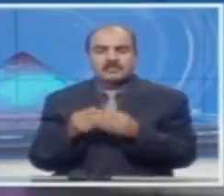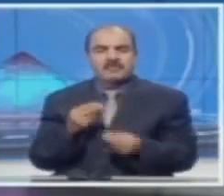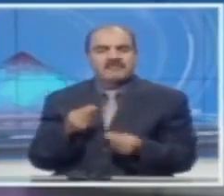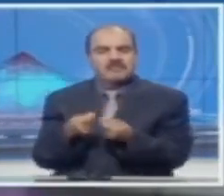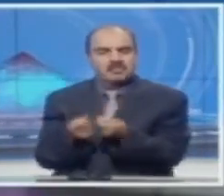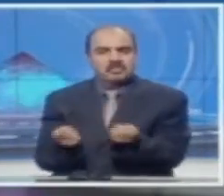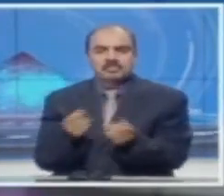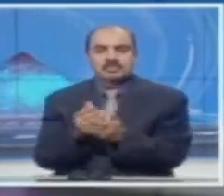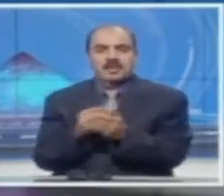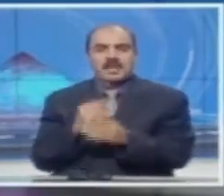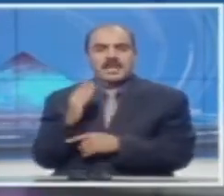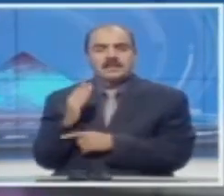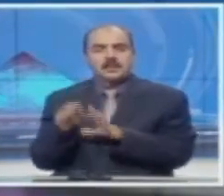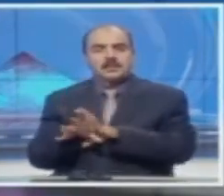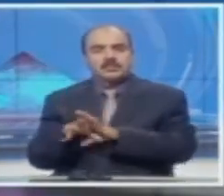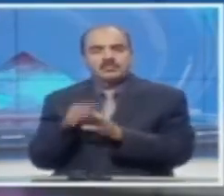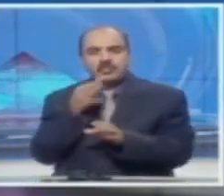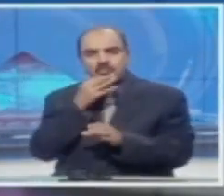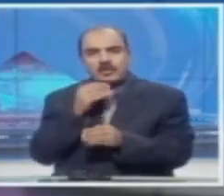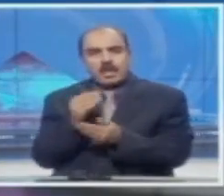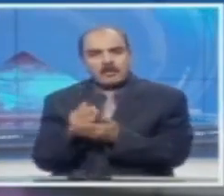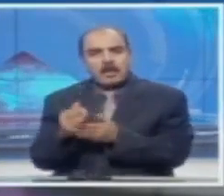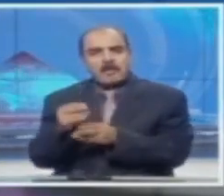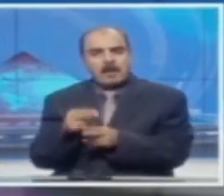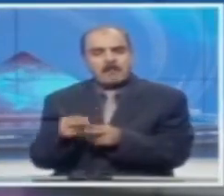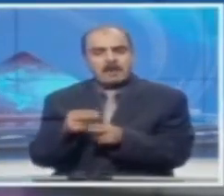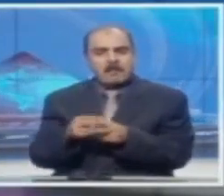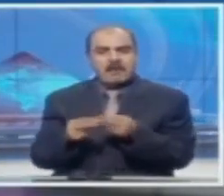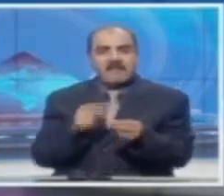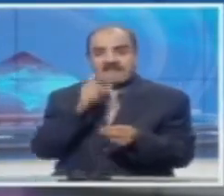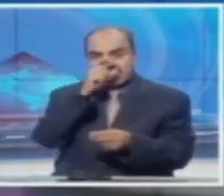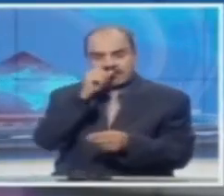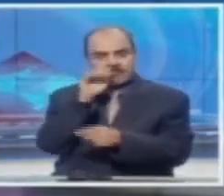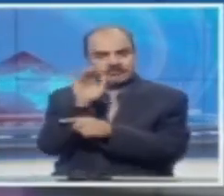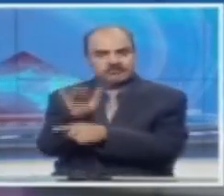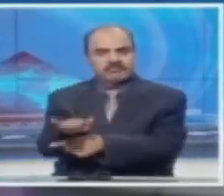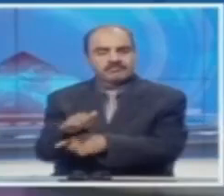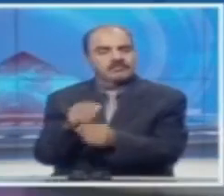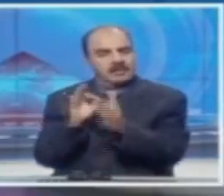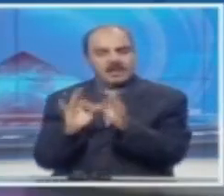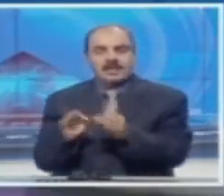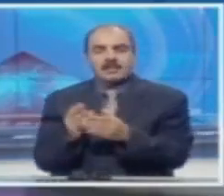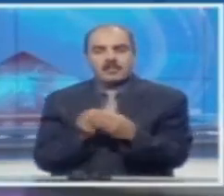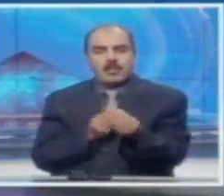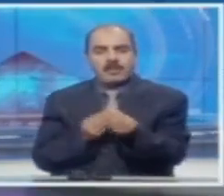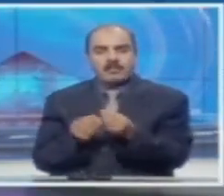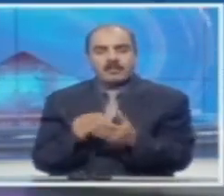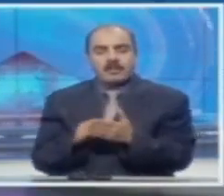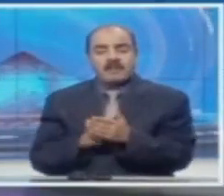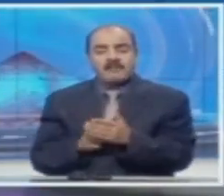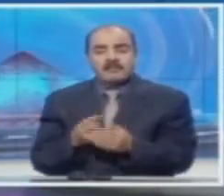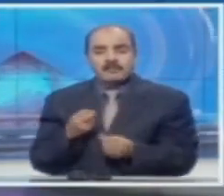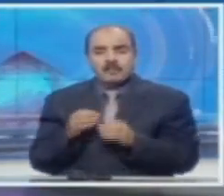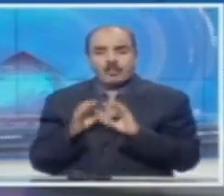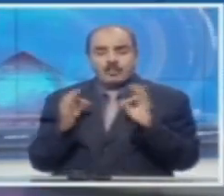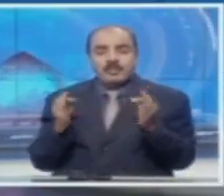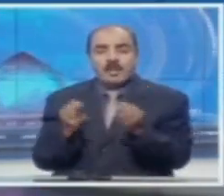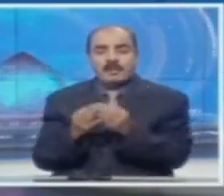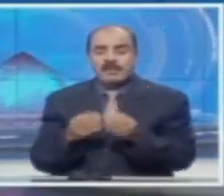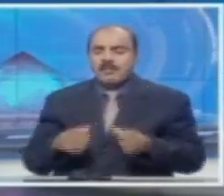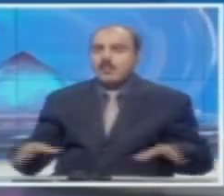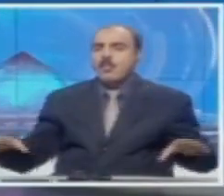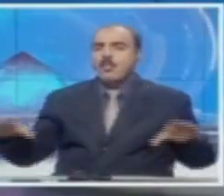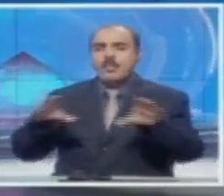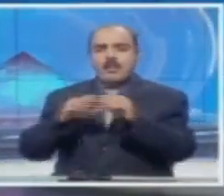مصرفية تعمل على تأسيس المشروعات بالإضافة إلى دعم الفلاح. جاء ذلك خلال انطلاق فعاليات مؤتمر الشمول